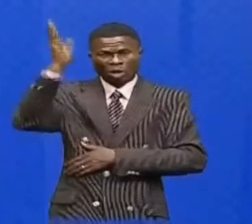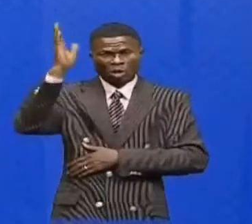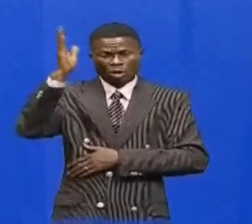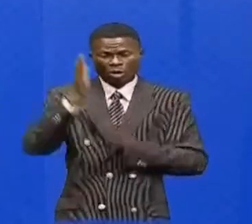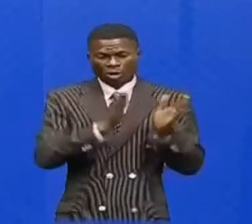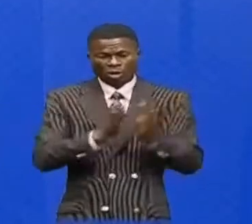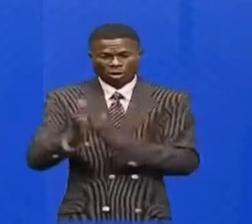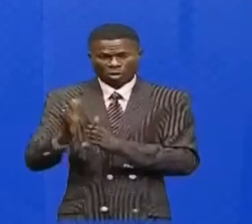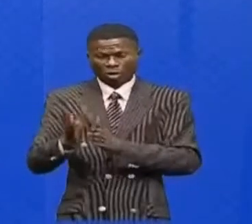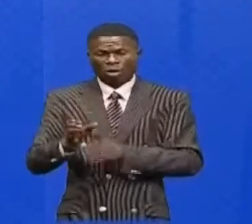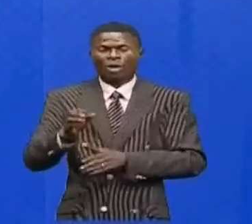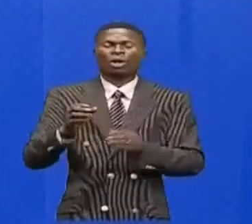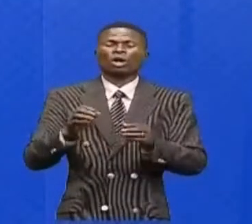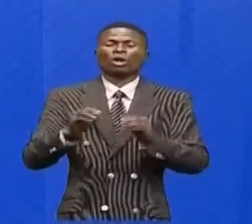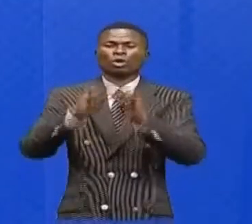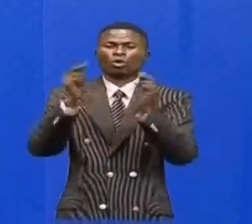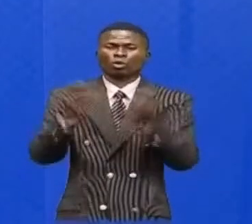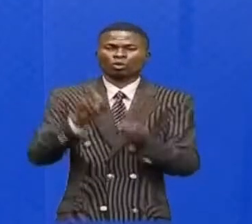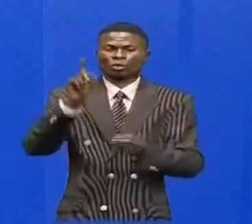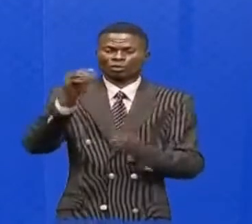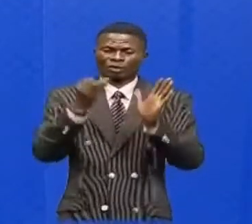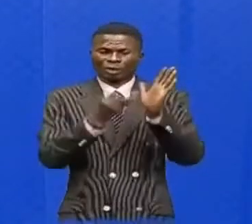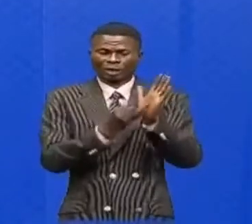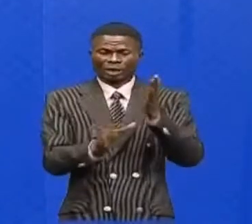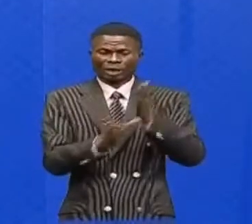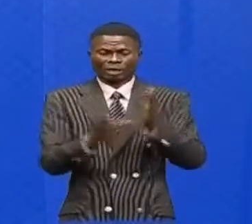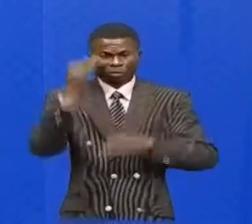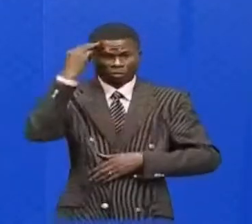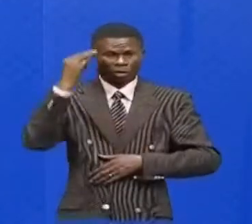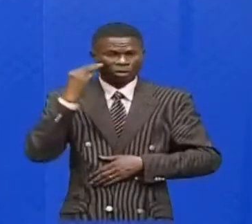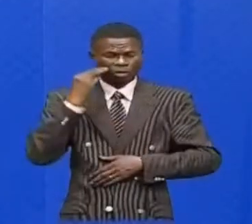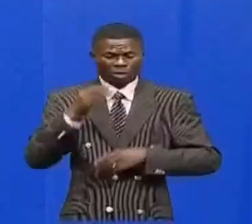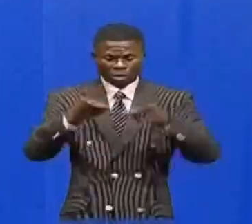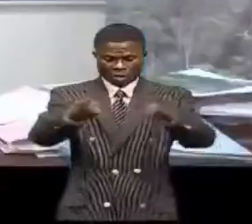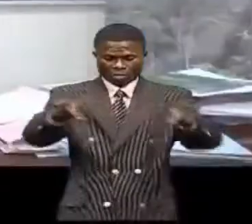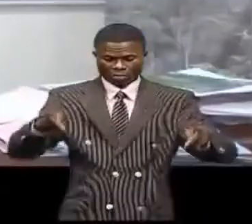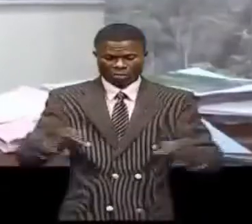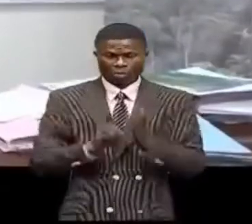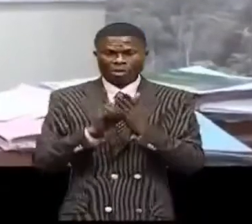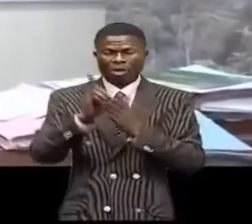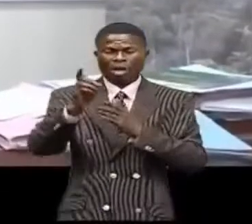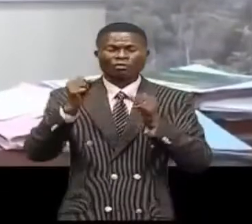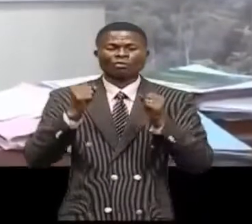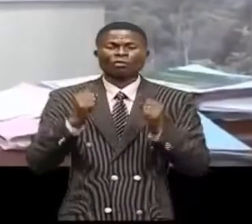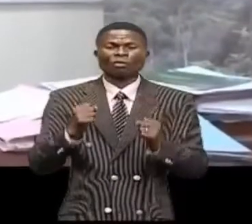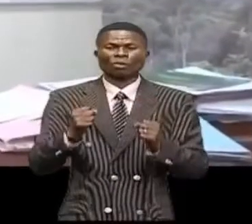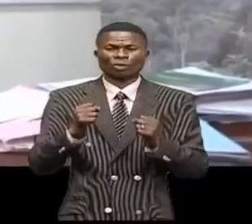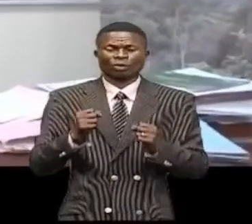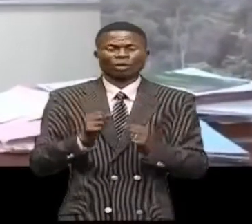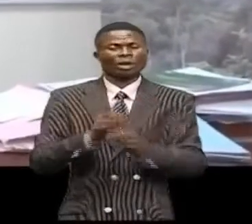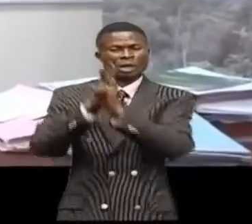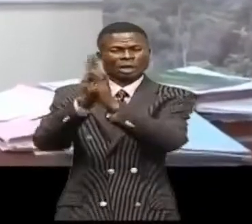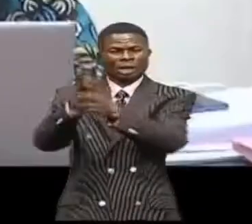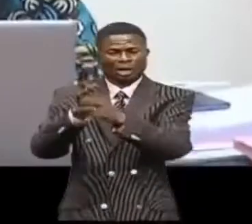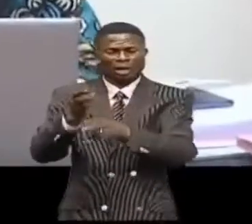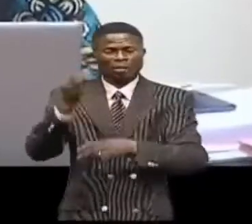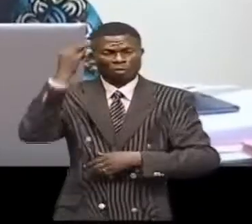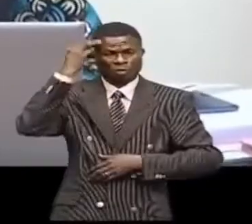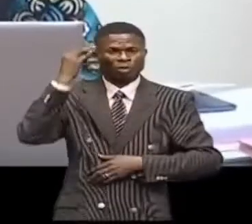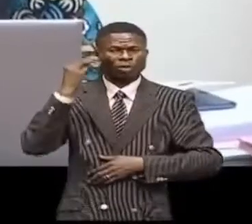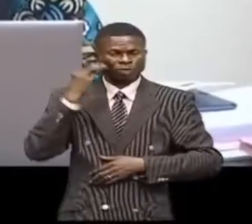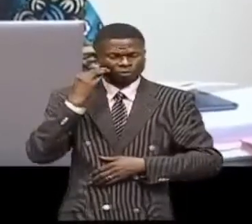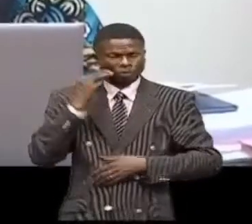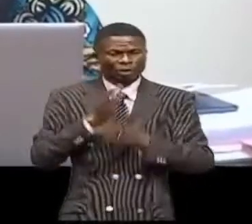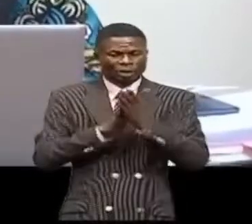de la COP27, la vice-première ministre, ministre de l'Environnement et Développement Durable, a fait part au Conseil du rapport